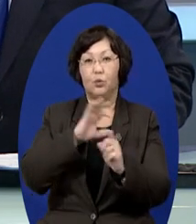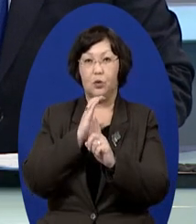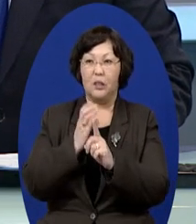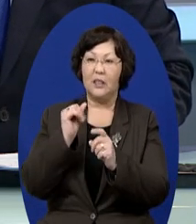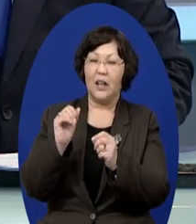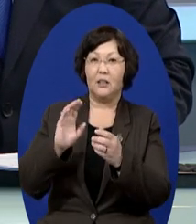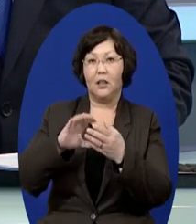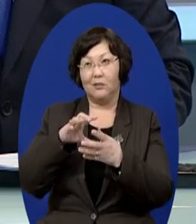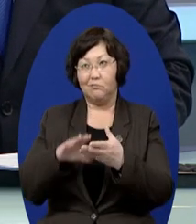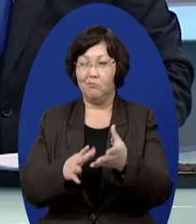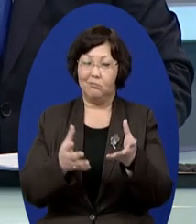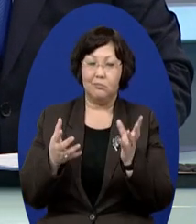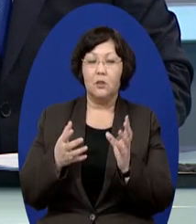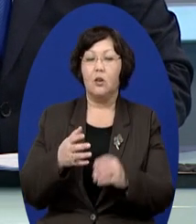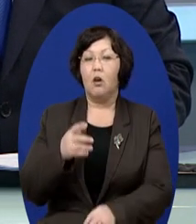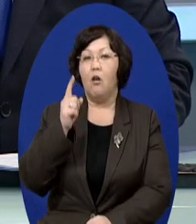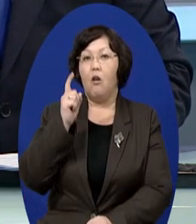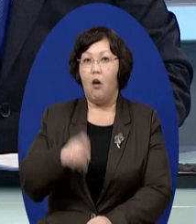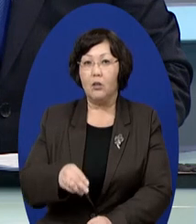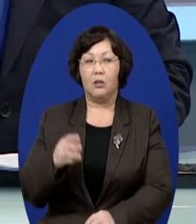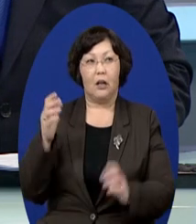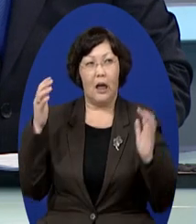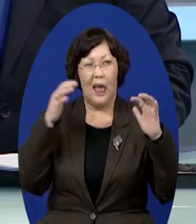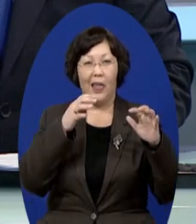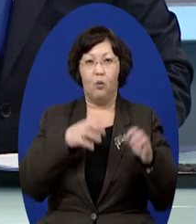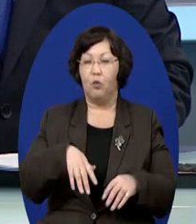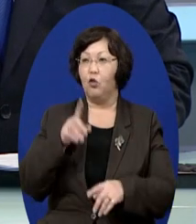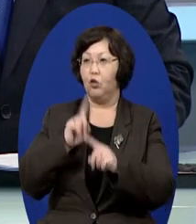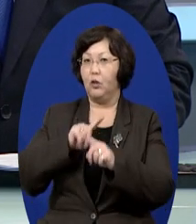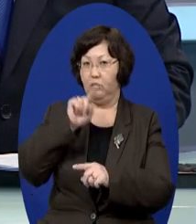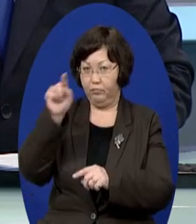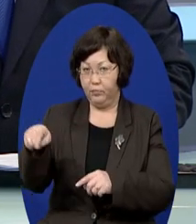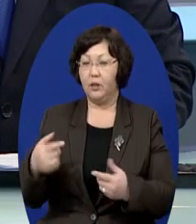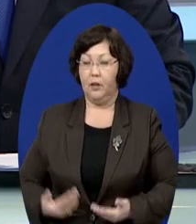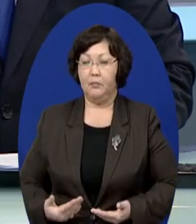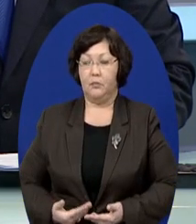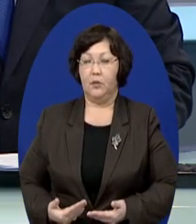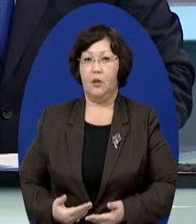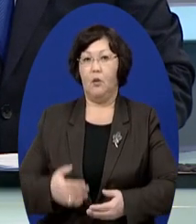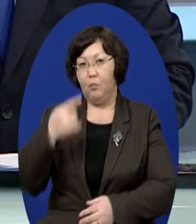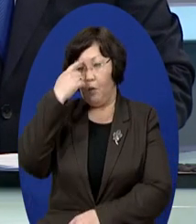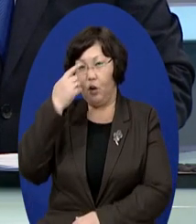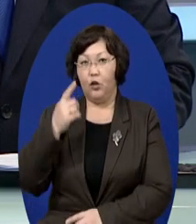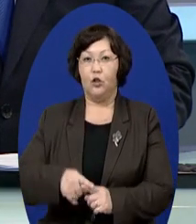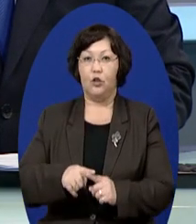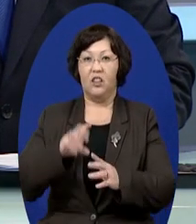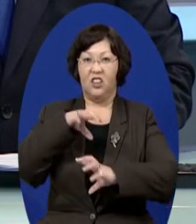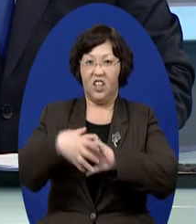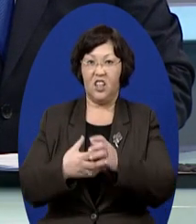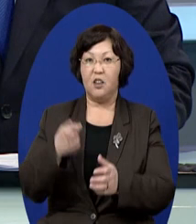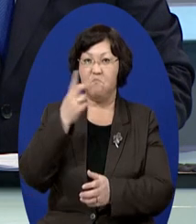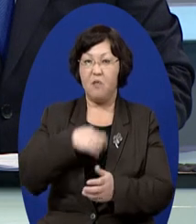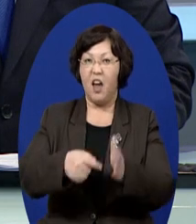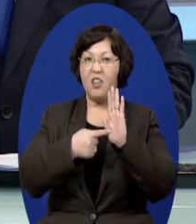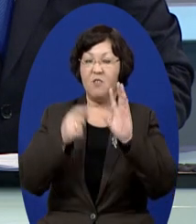биелэл олжээ. Хот руу чиглэсэн их нүүдлийн эсрэг зогсож хөдөө суур шахтаа Монголын хөдөөг дэлхийн брэнд болгоно гэж шийдсэн